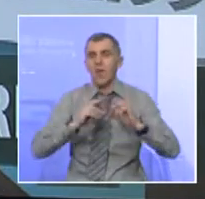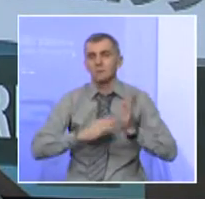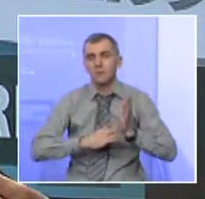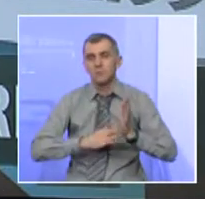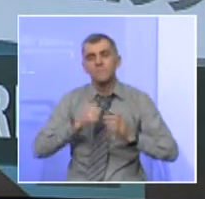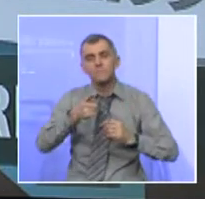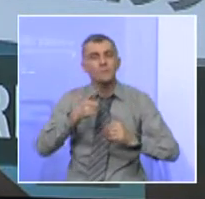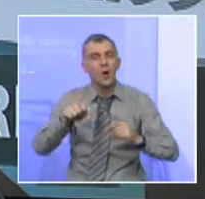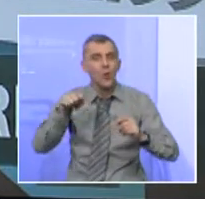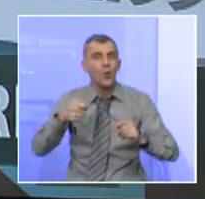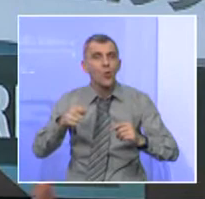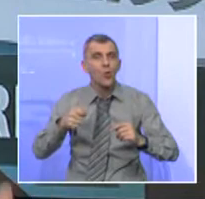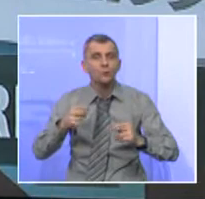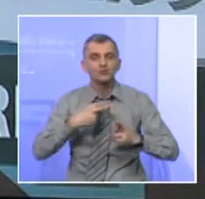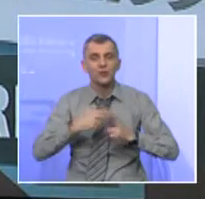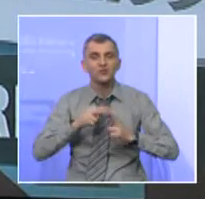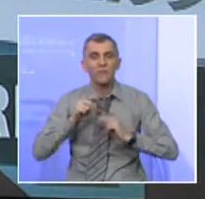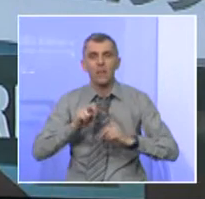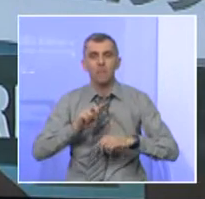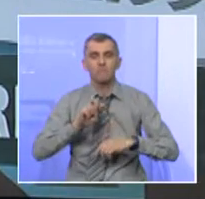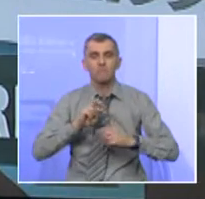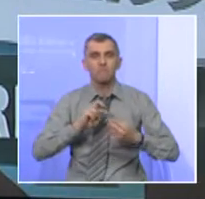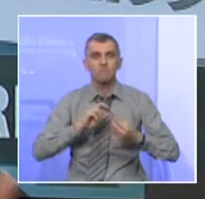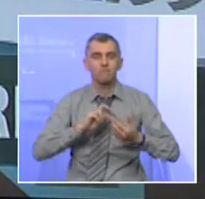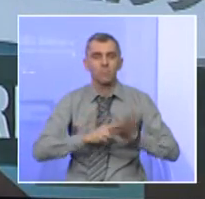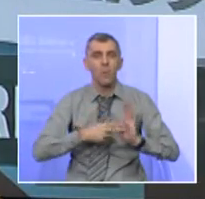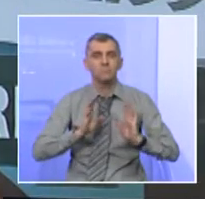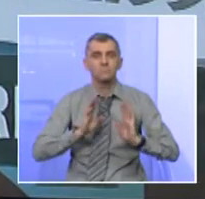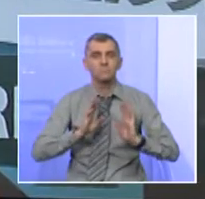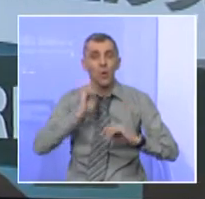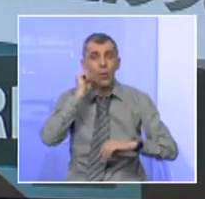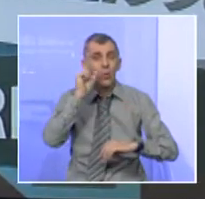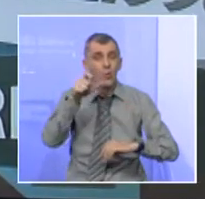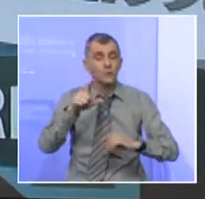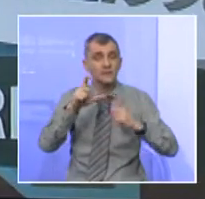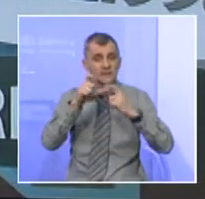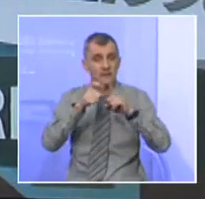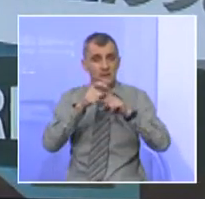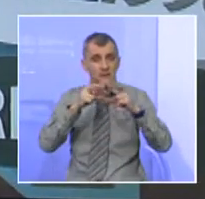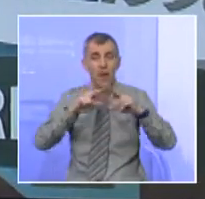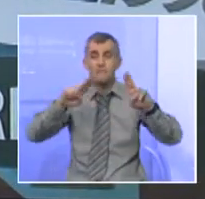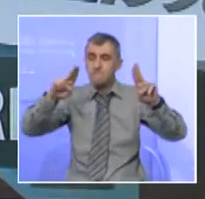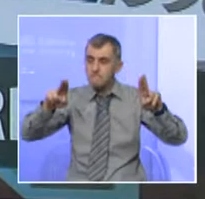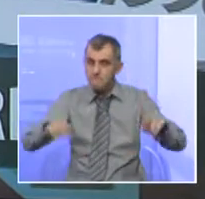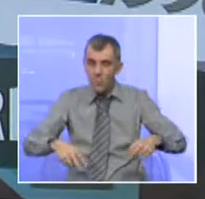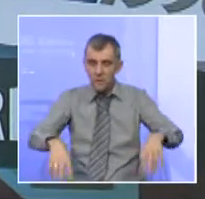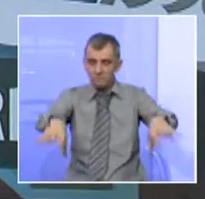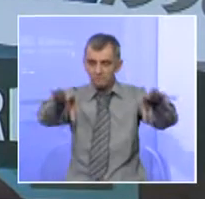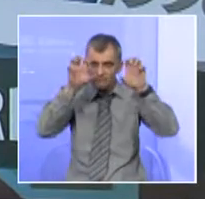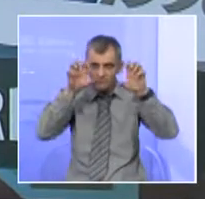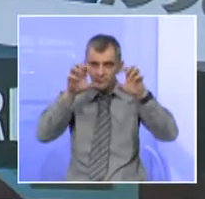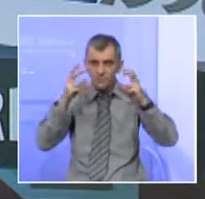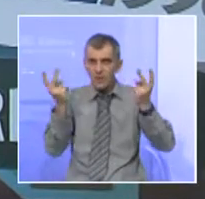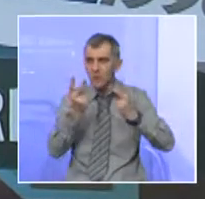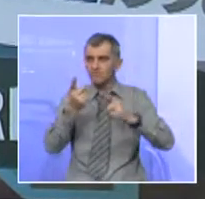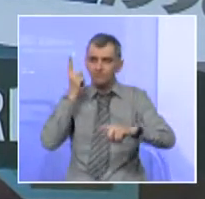je ključ rješavanja ovog problema. Ljudi u SDA moraju shvatiti, jednako kao što su natjerani ljudi